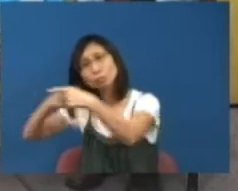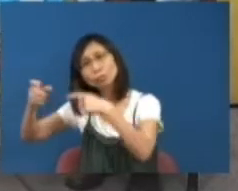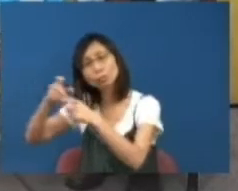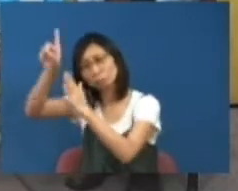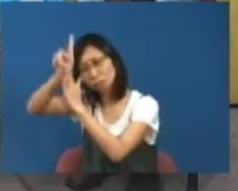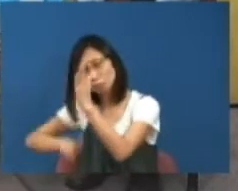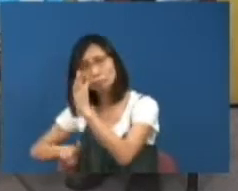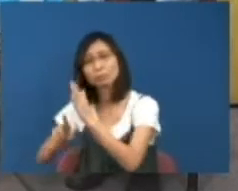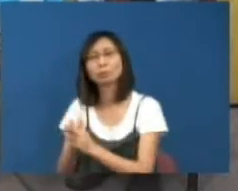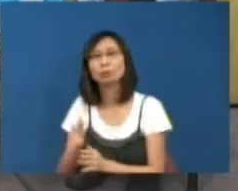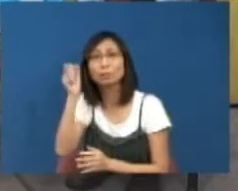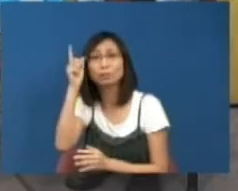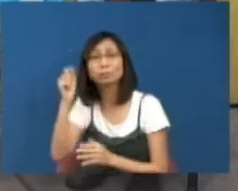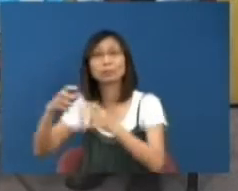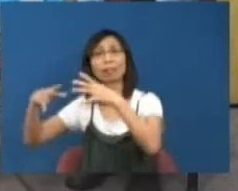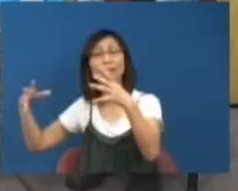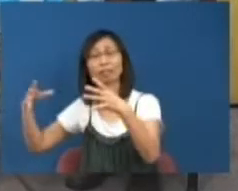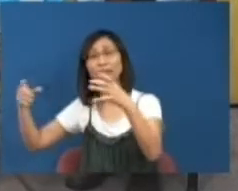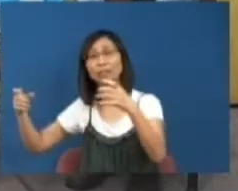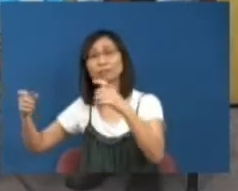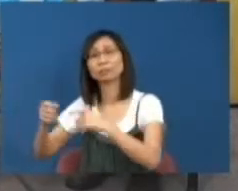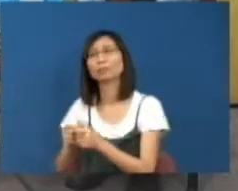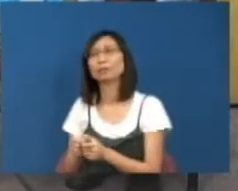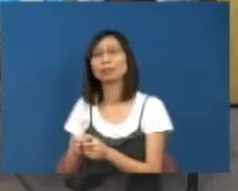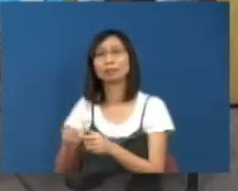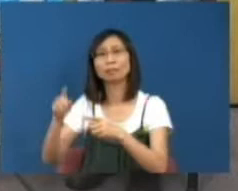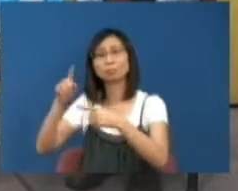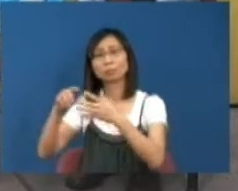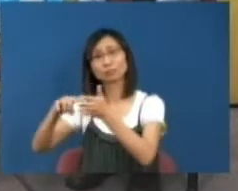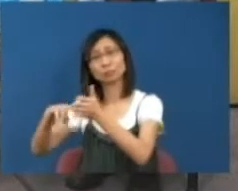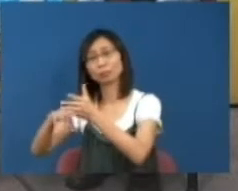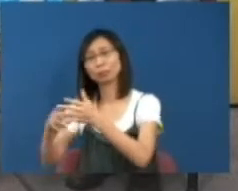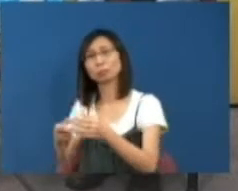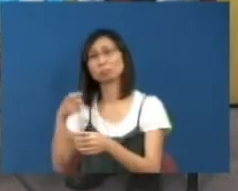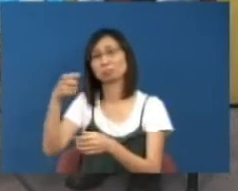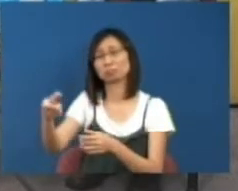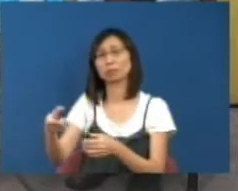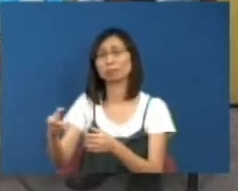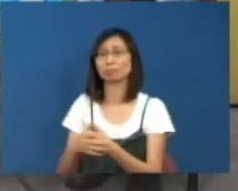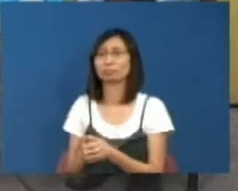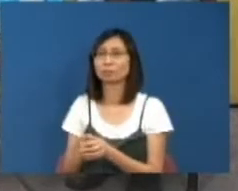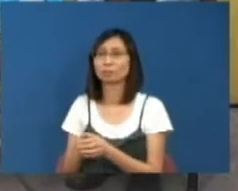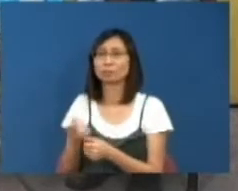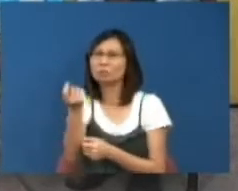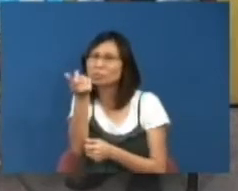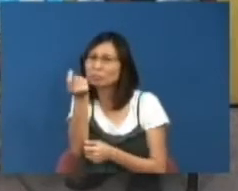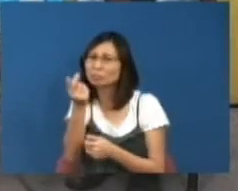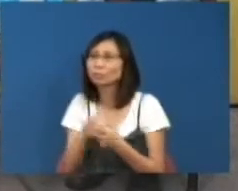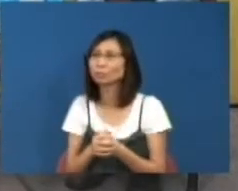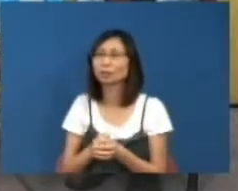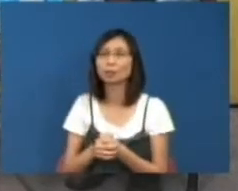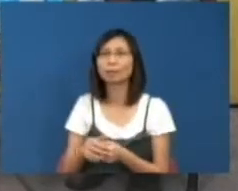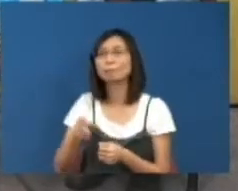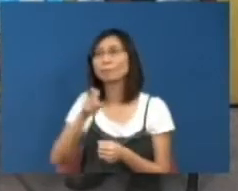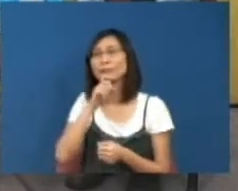折扣，特別啲大嘅財團咧，電力公司係會俾一啲大嘅優惠，咁我覺得呢樣嘢就唔係話。即係你有錢